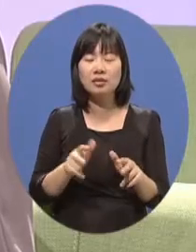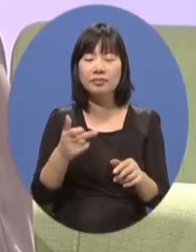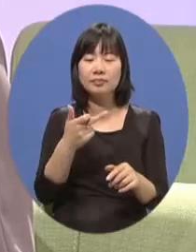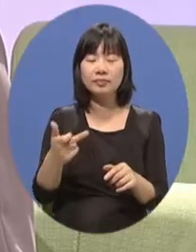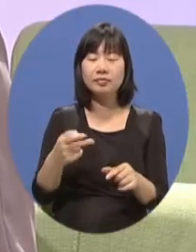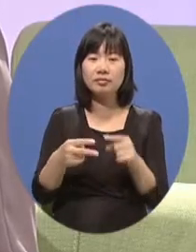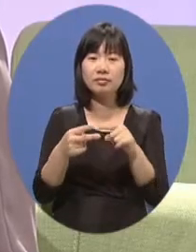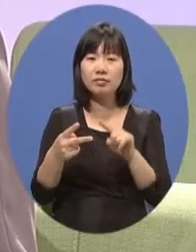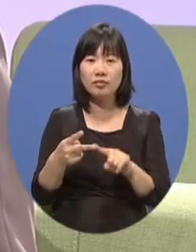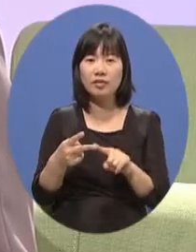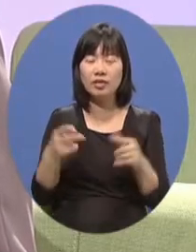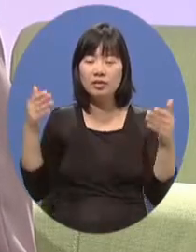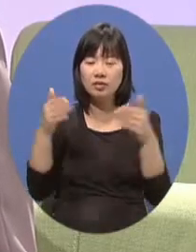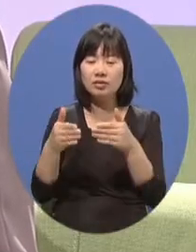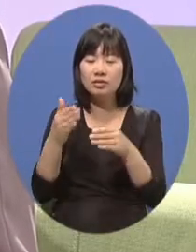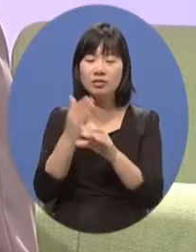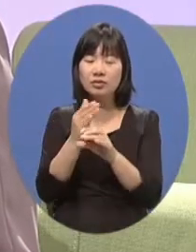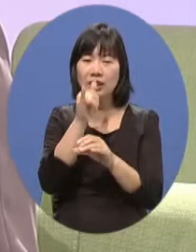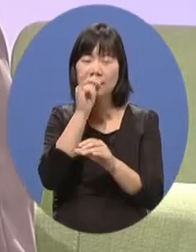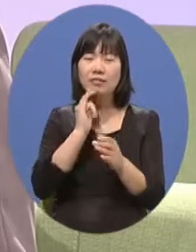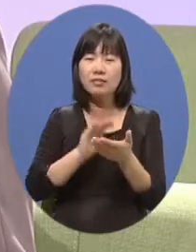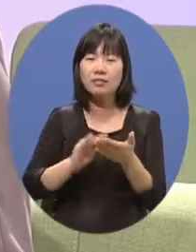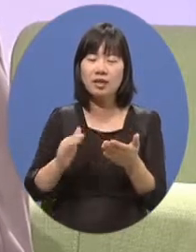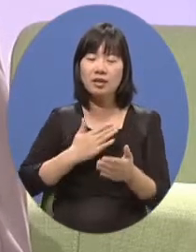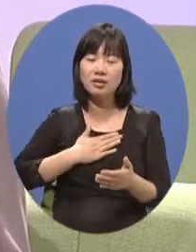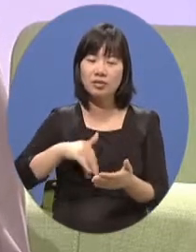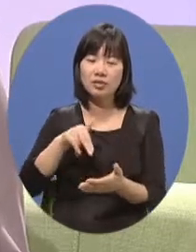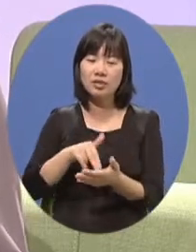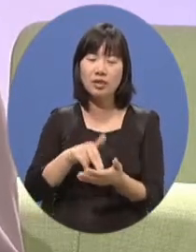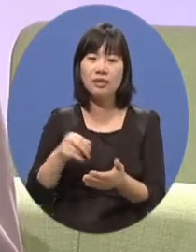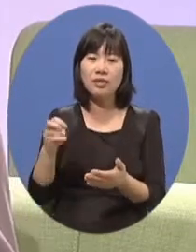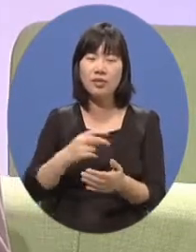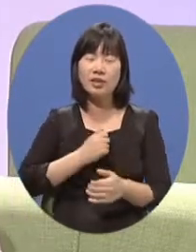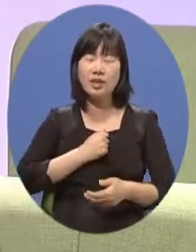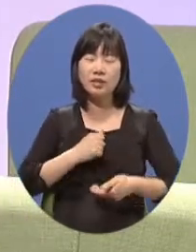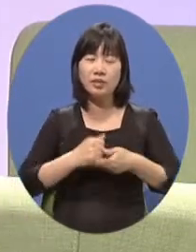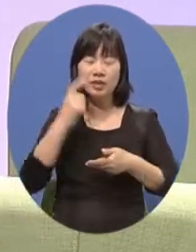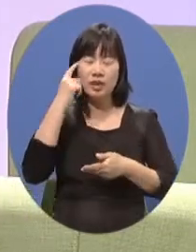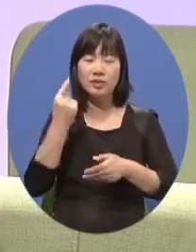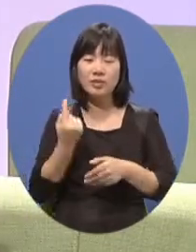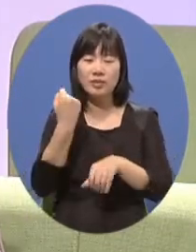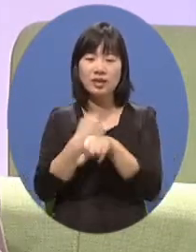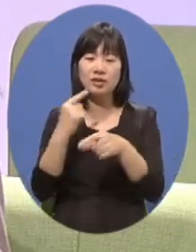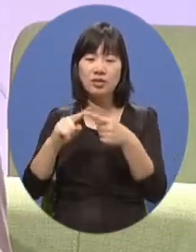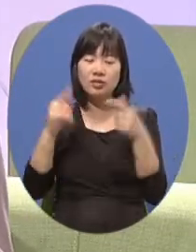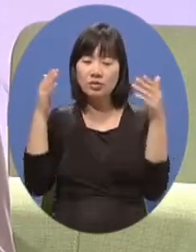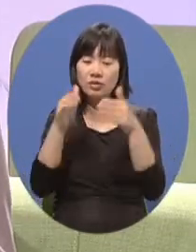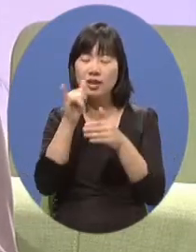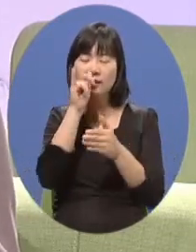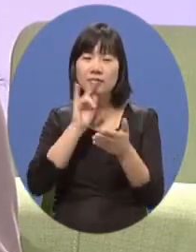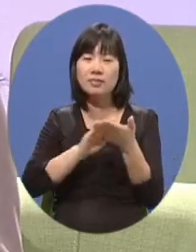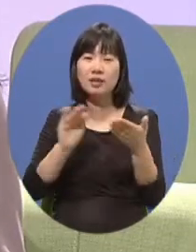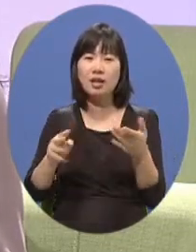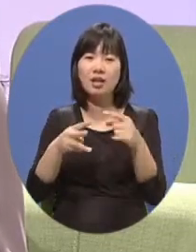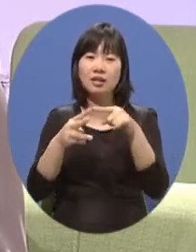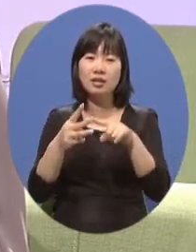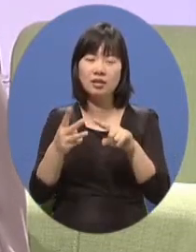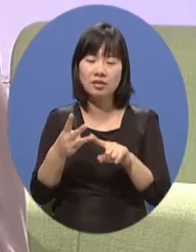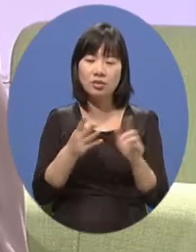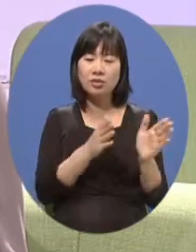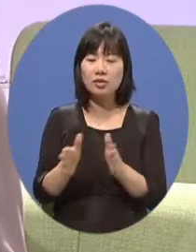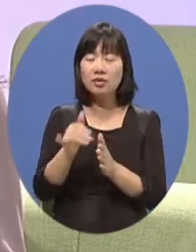두 가지를 초점을 뒀는데요. 일단 정서적인 부분이랑 자존감을 높이는 부분에 초점을 뒀어요. 그래서 세 가지로 정리를